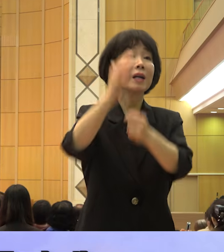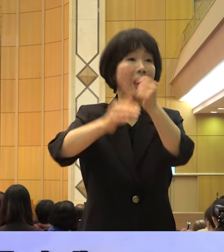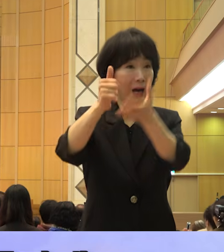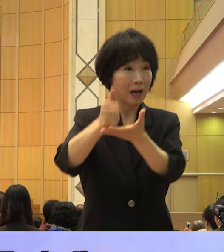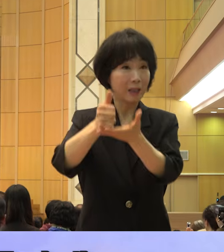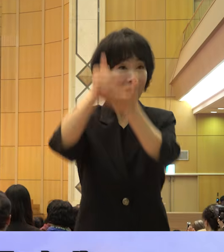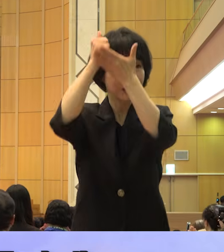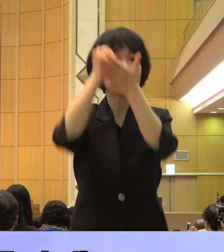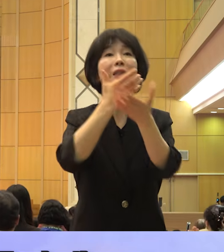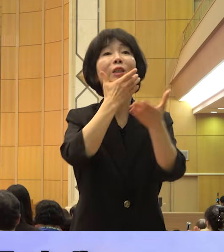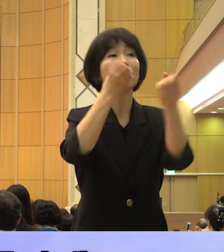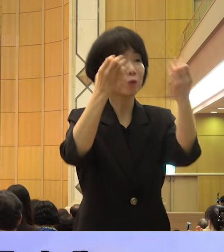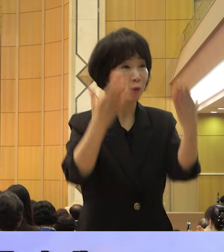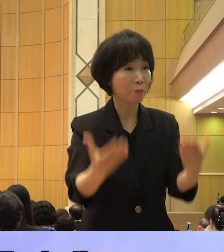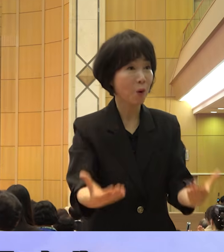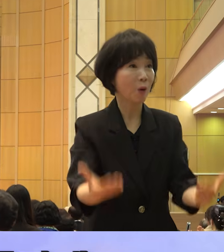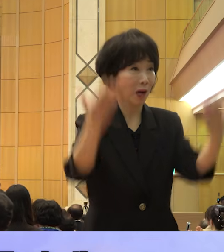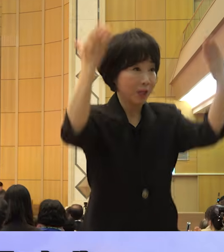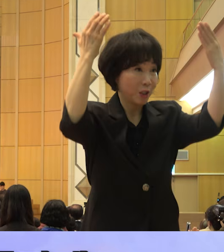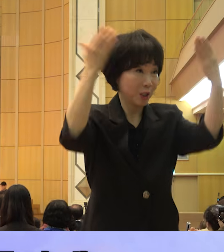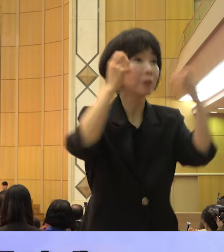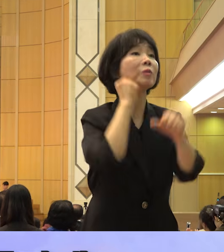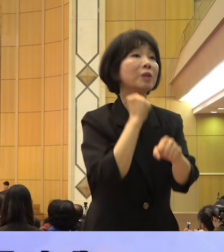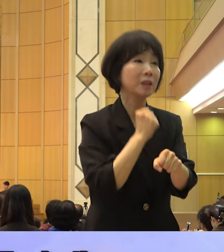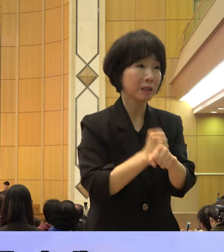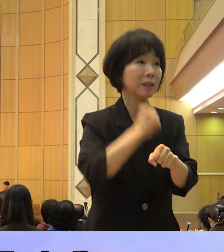감사하라. 하나님